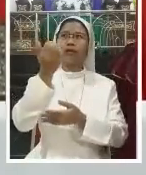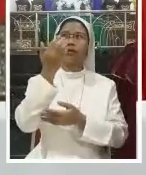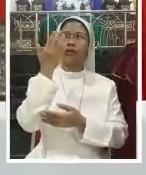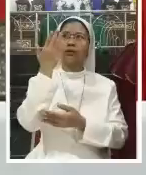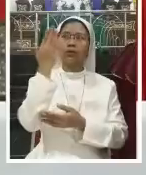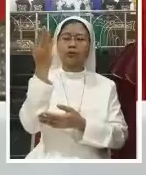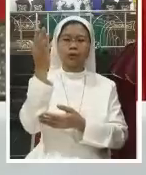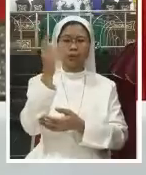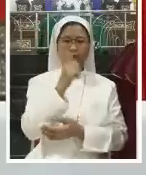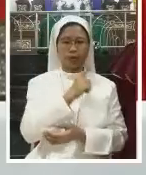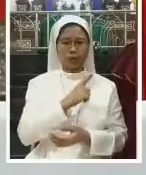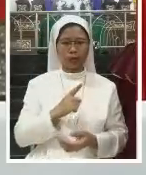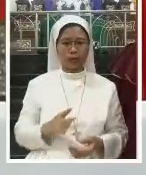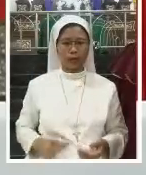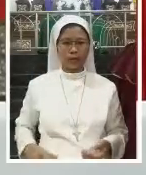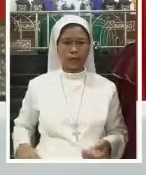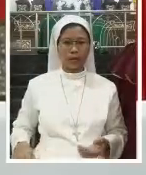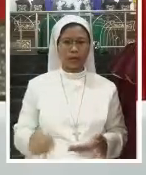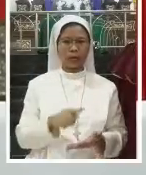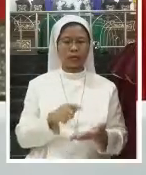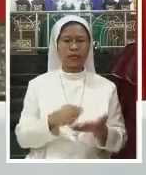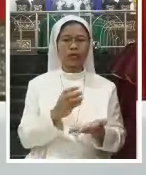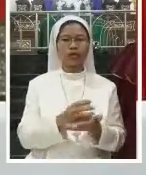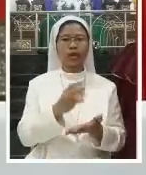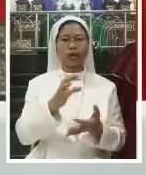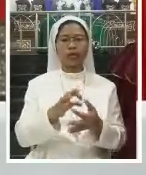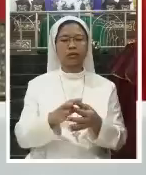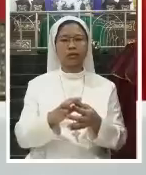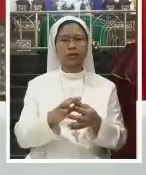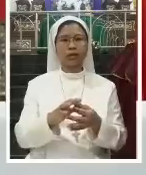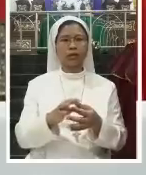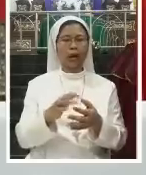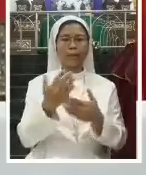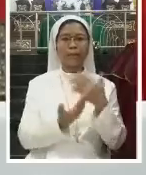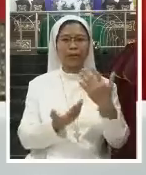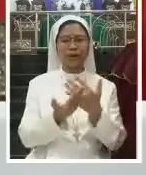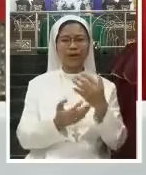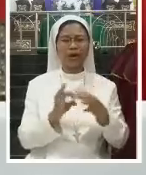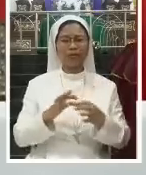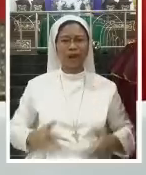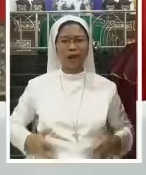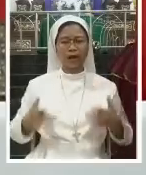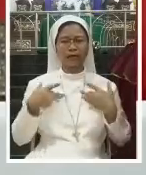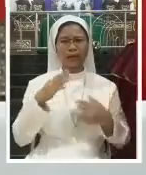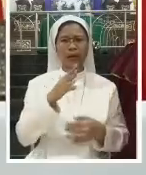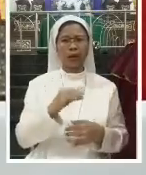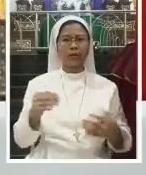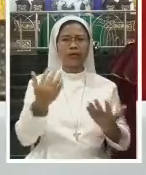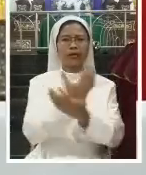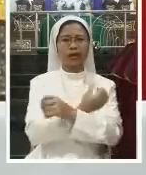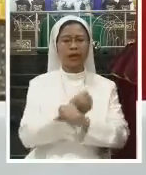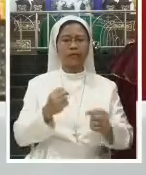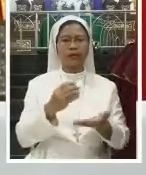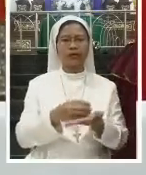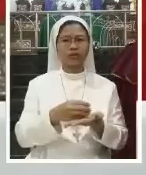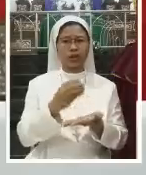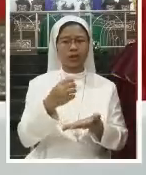imo kagurangnan kan tinapay ning buhay asin kalis din kaligtasan.